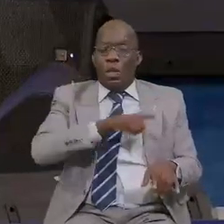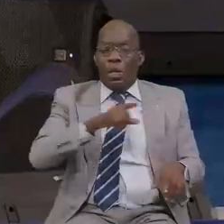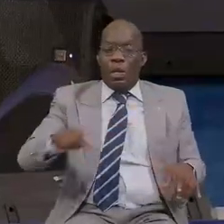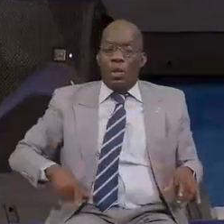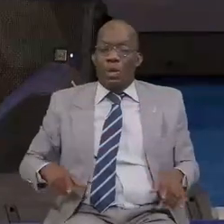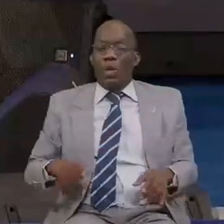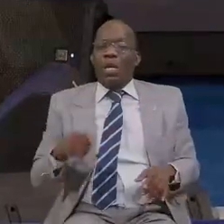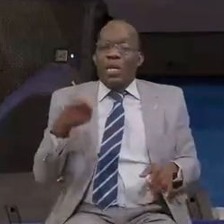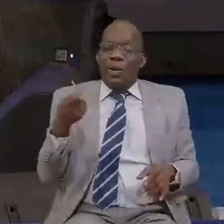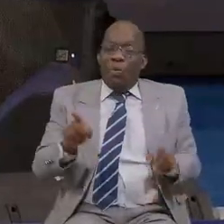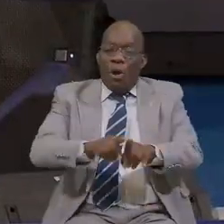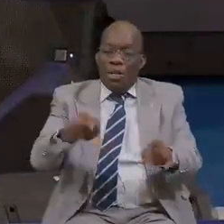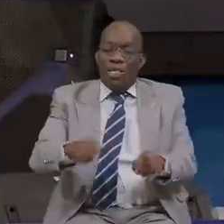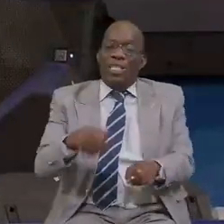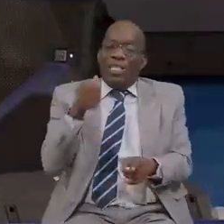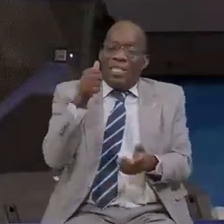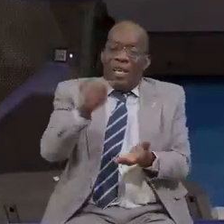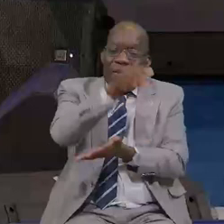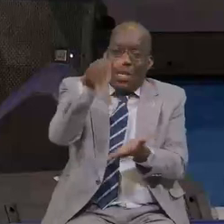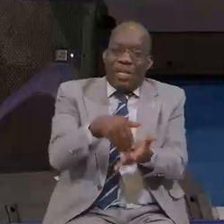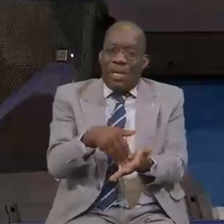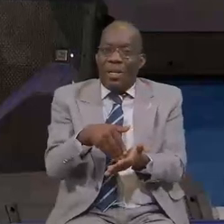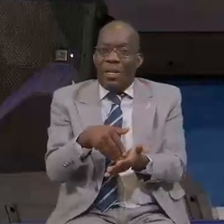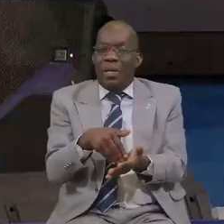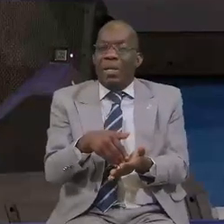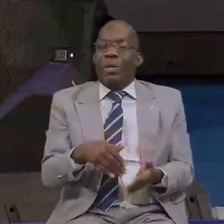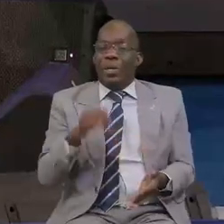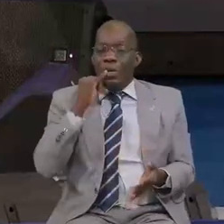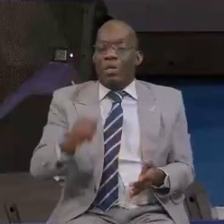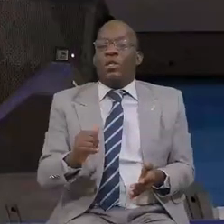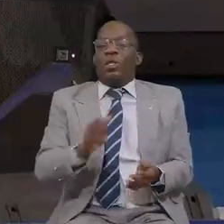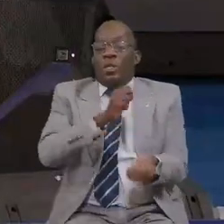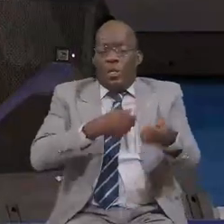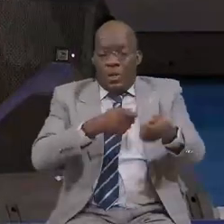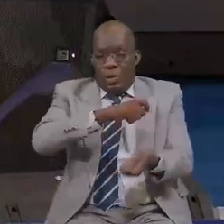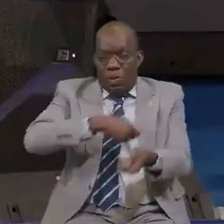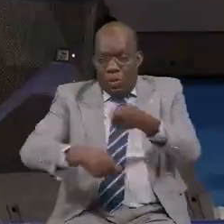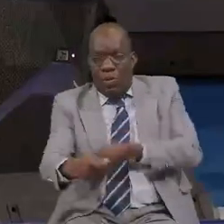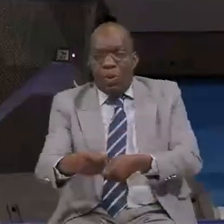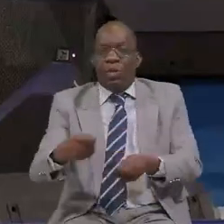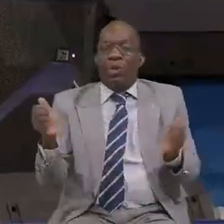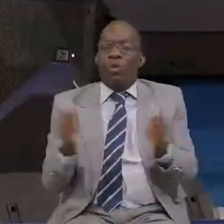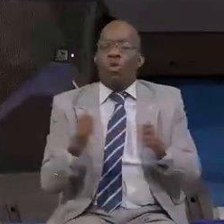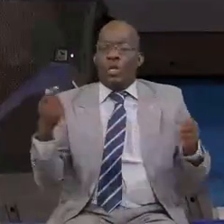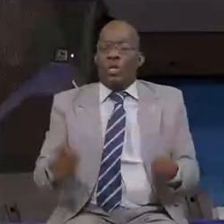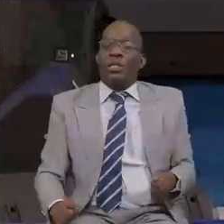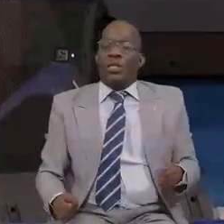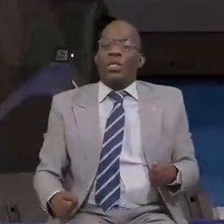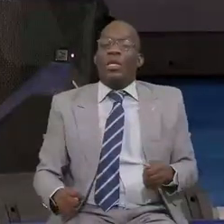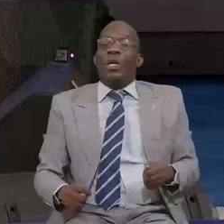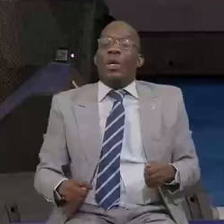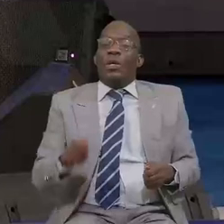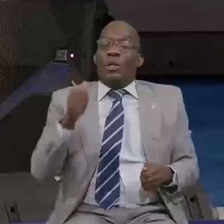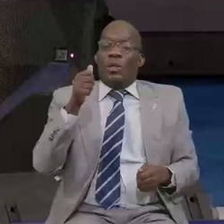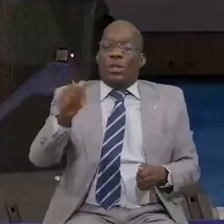l'égocentrisme est remplacé par le désintéressement en Christ. Voyez ceci en Jean chapitre